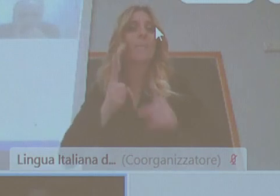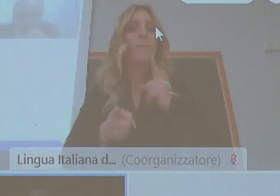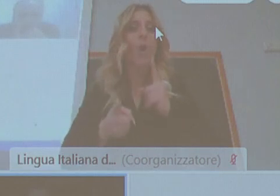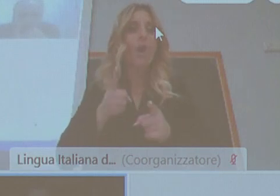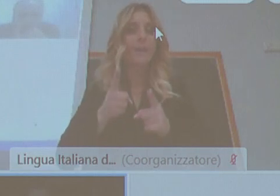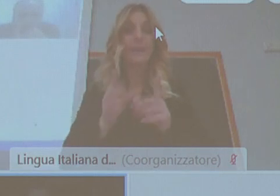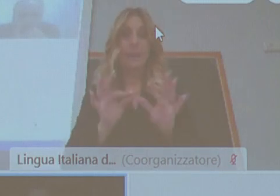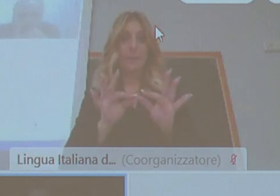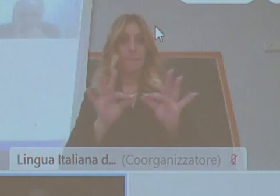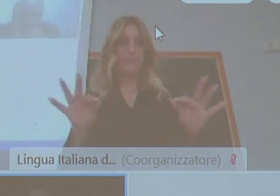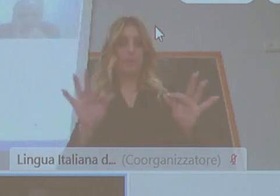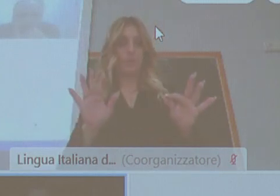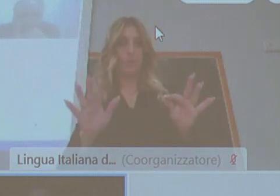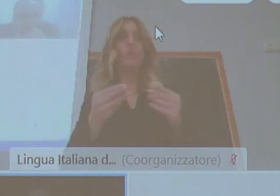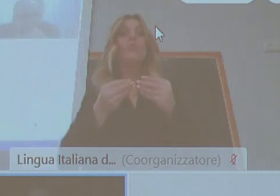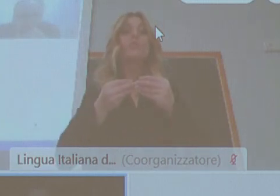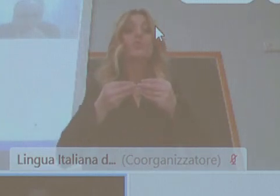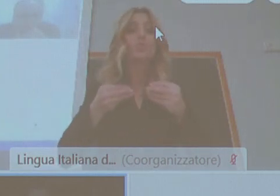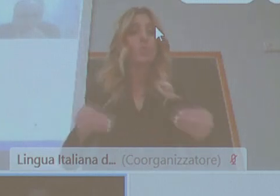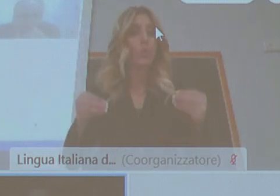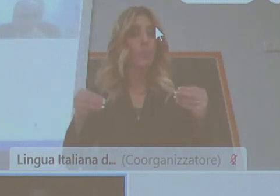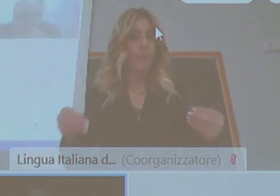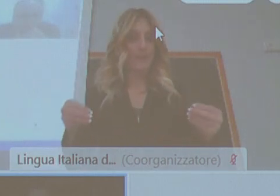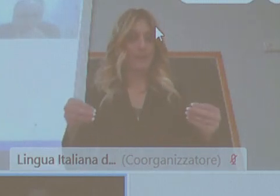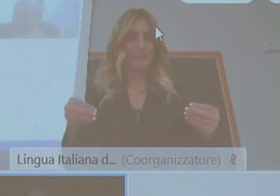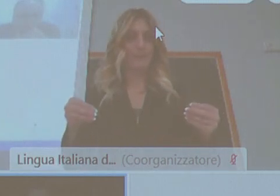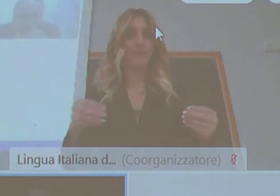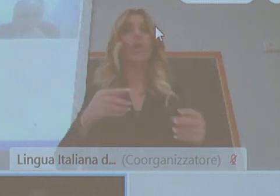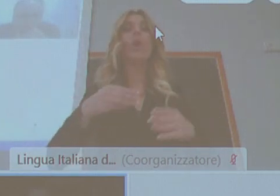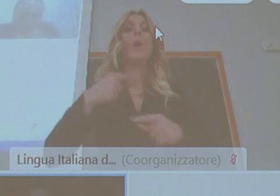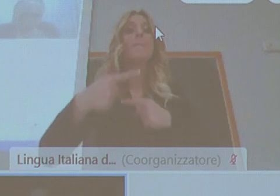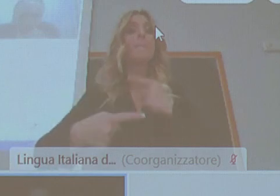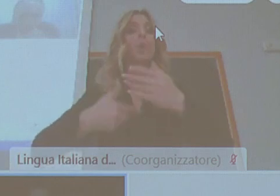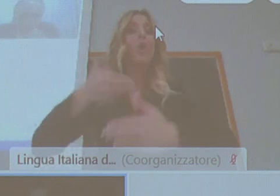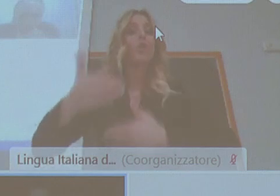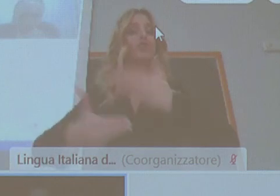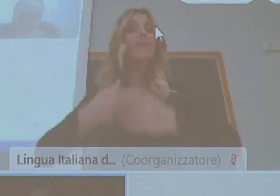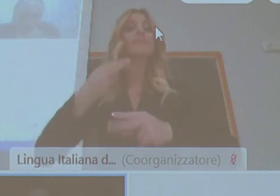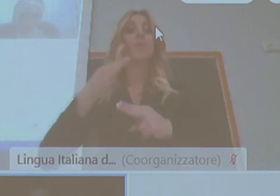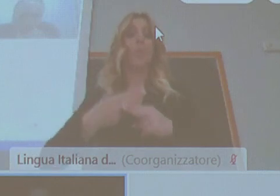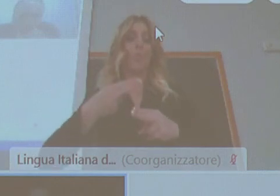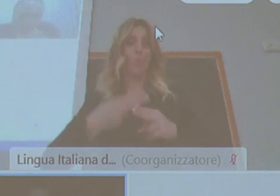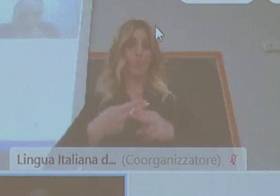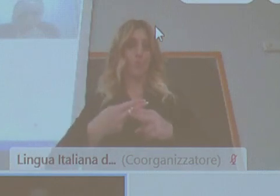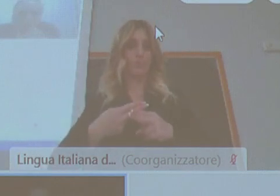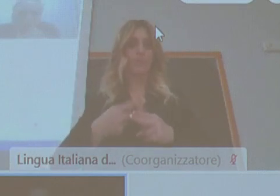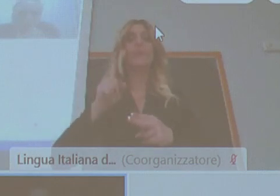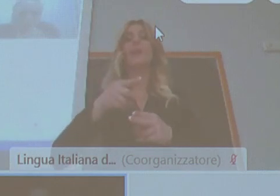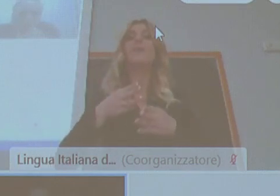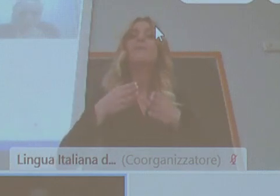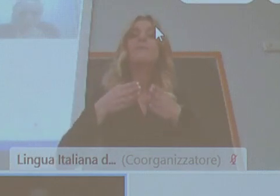le misure e gli strumenti e i processi utili, diciamo, nelle varie